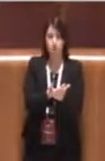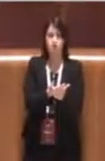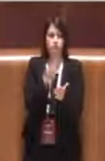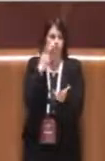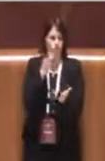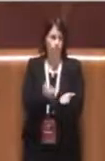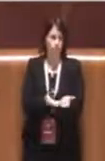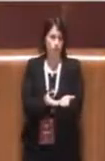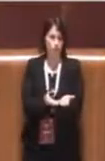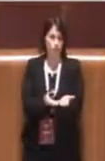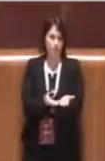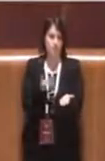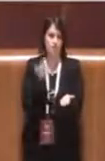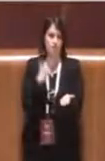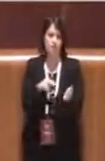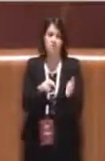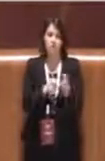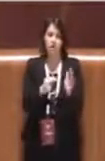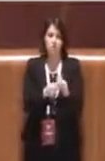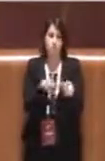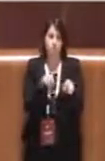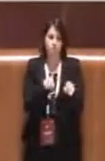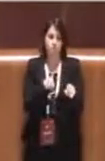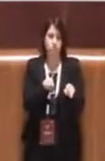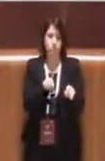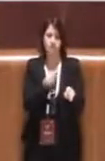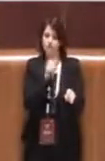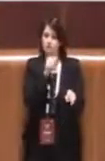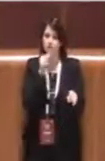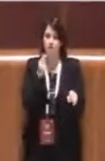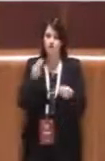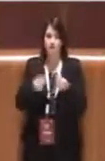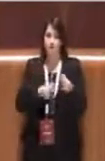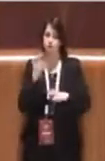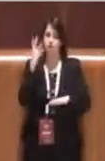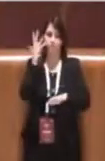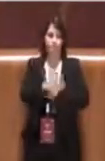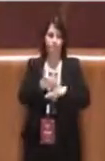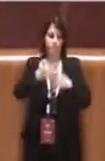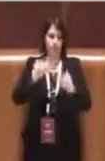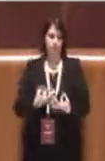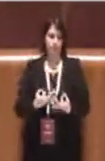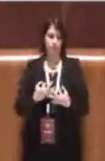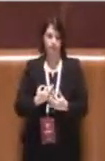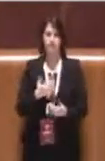troppo tempo un intervento deciso da parte dell'amministrazione. Grazie.